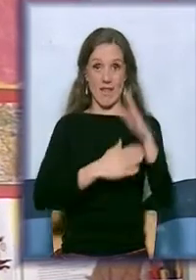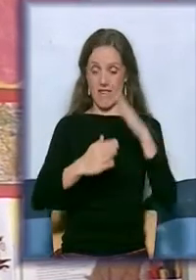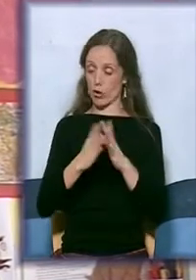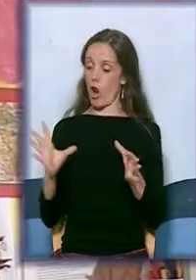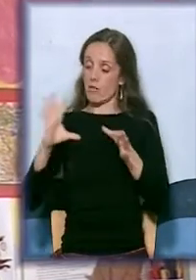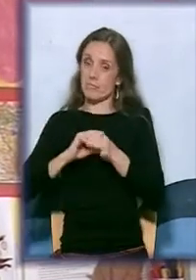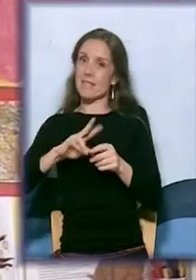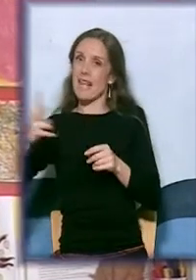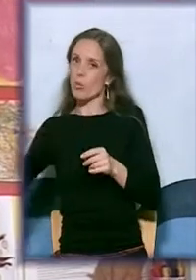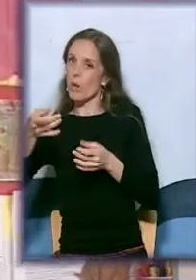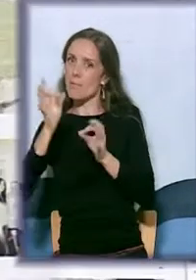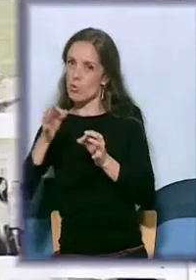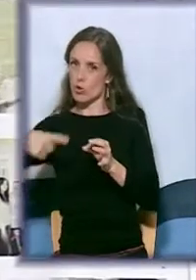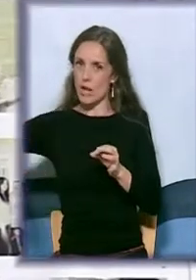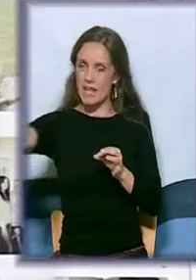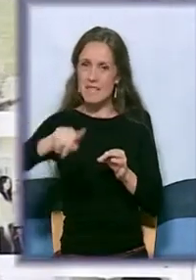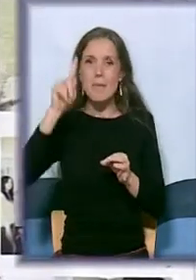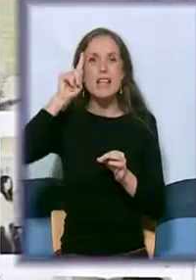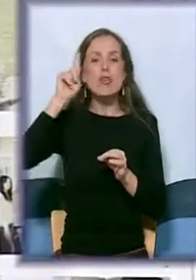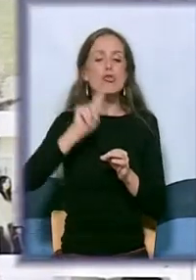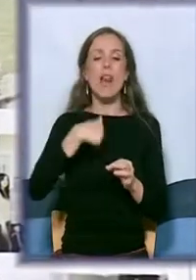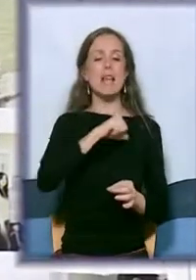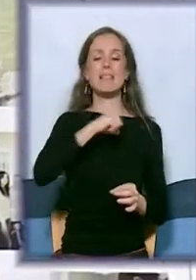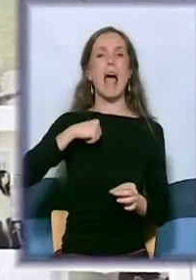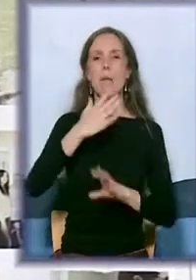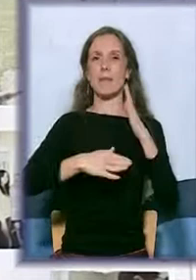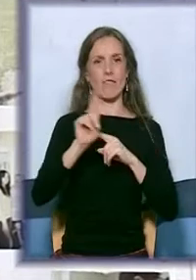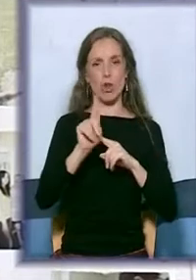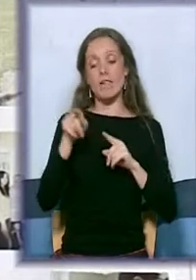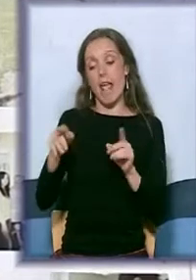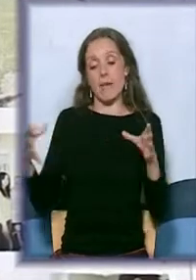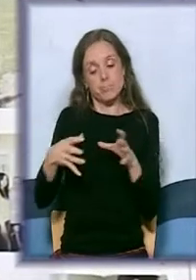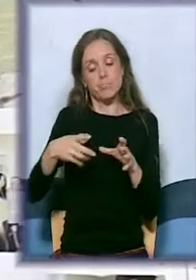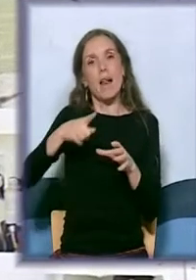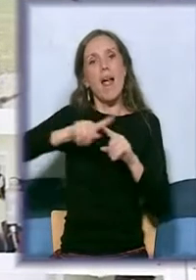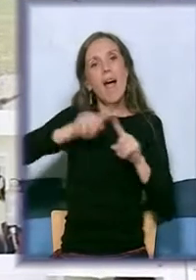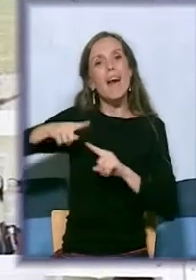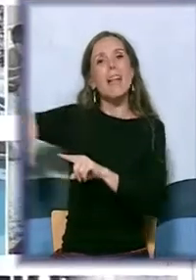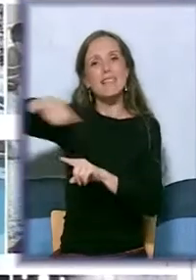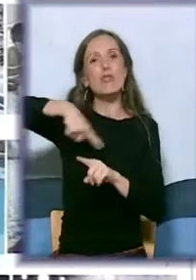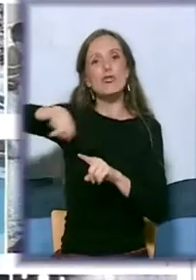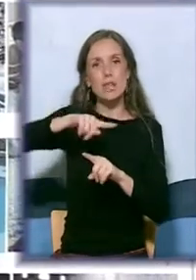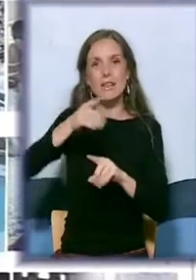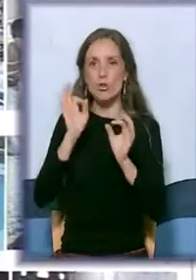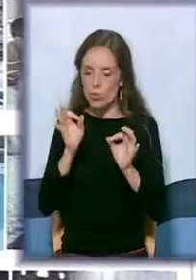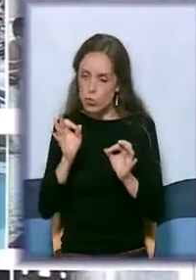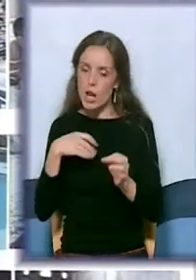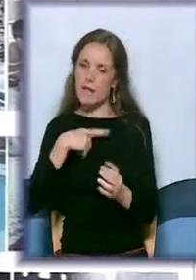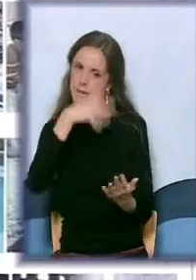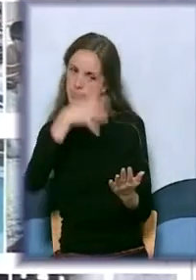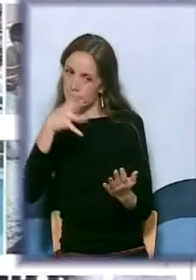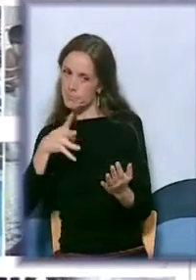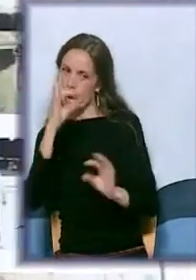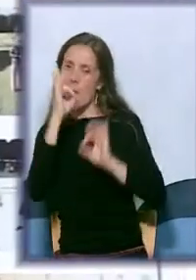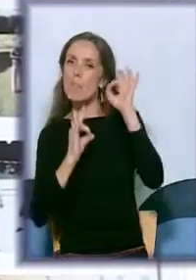znači sa drugim stručnim saradnicima, znači u pitanju multidisciplinarni pristup ovoj problematici, zajedno vršimo procenu dece koja